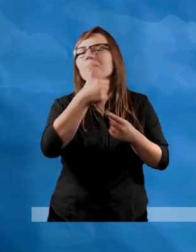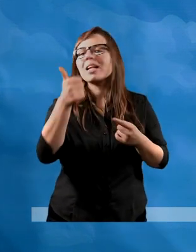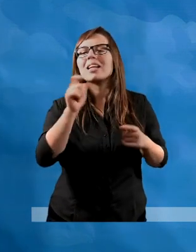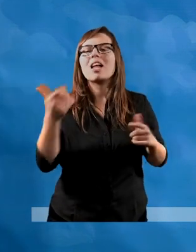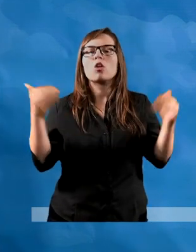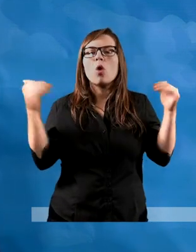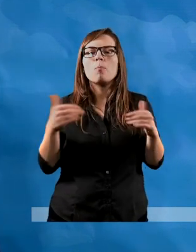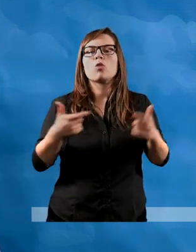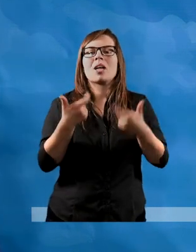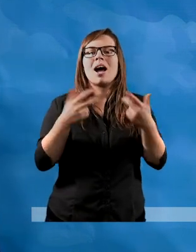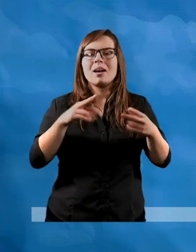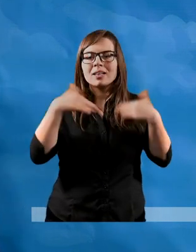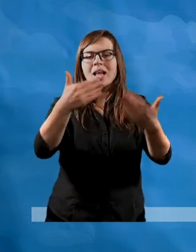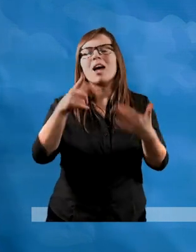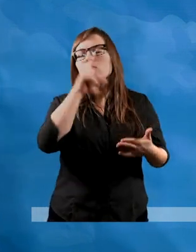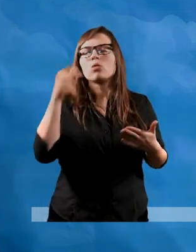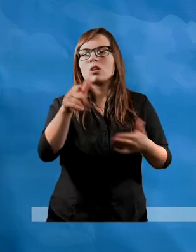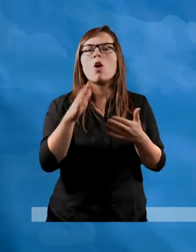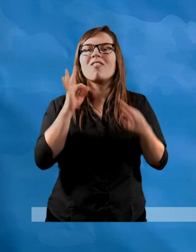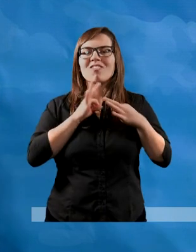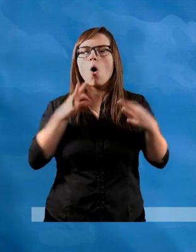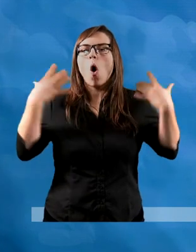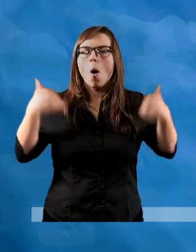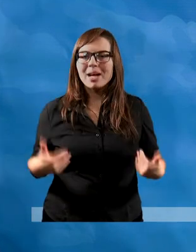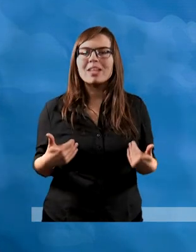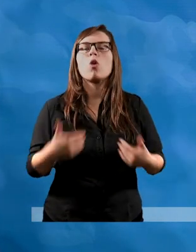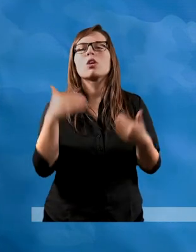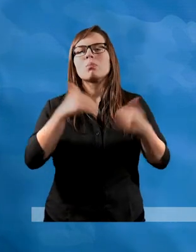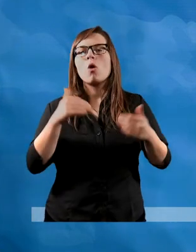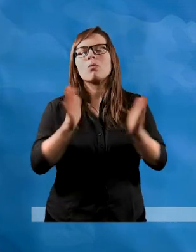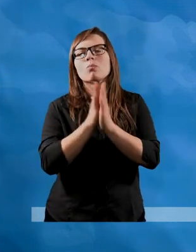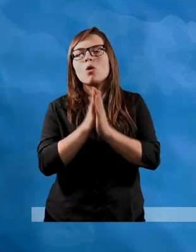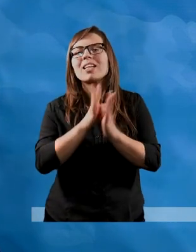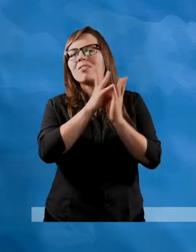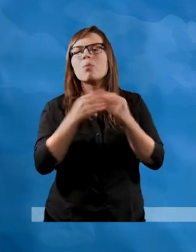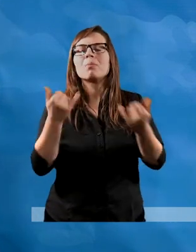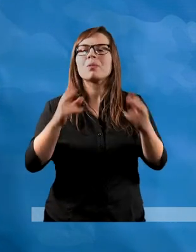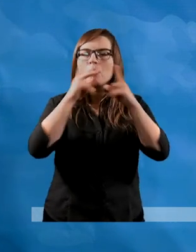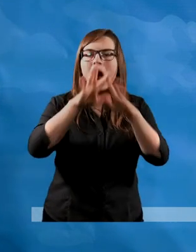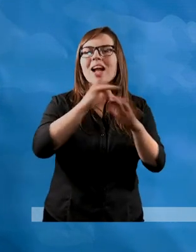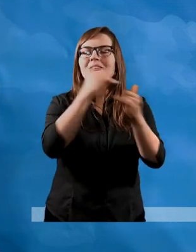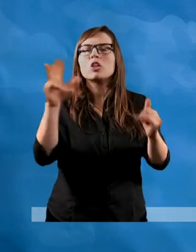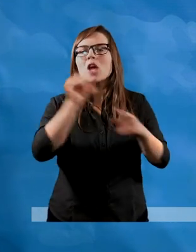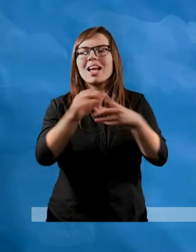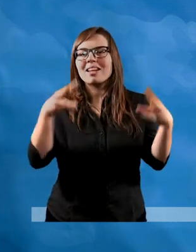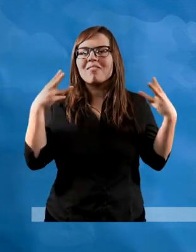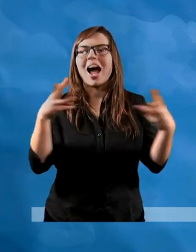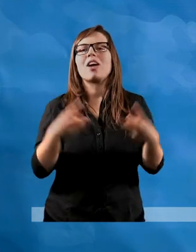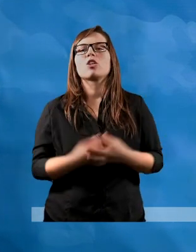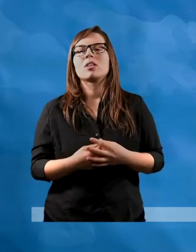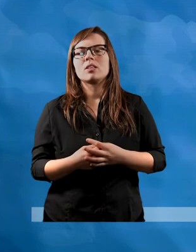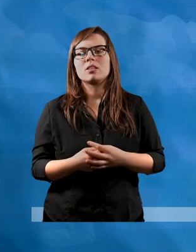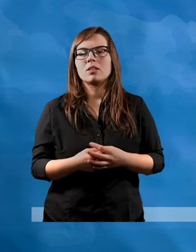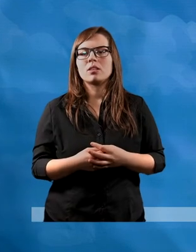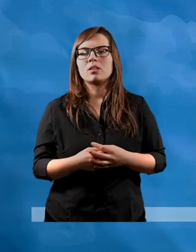co czasem możemy dać. Swoją obecnością, właśnie modlitwą, pokazaniem komuś, że jest ważny